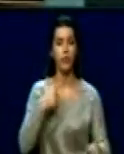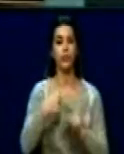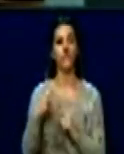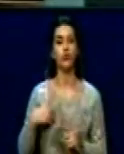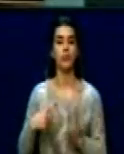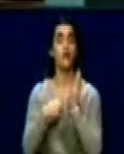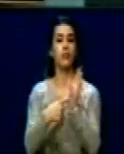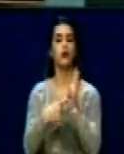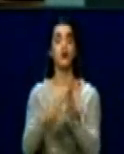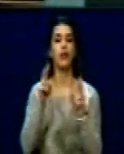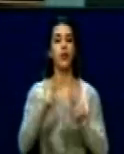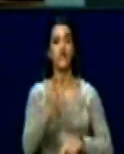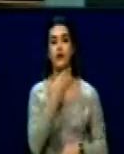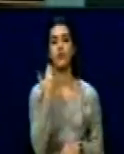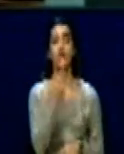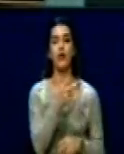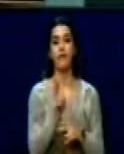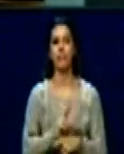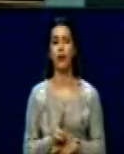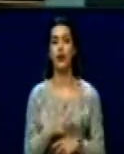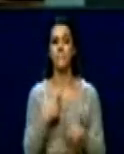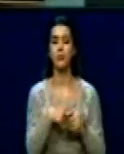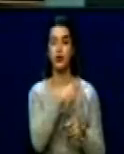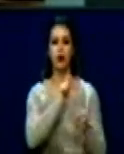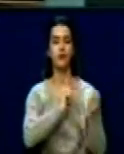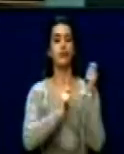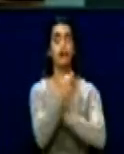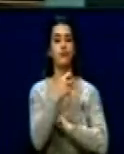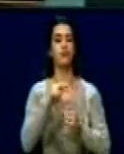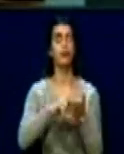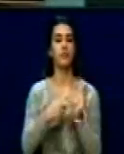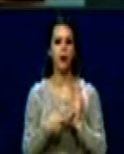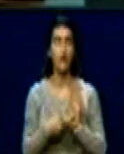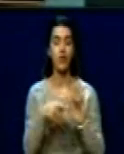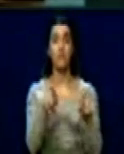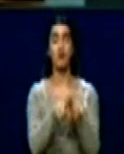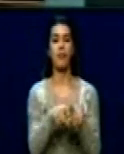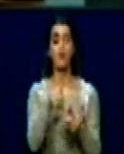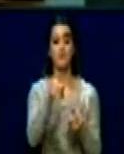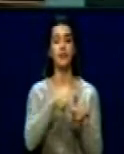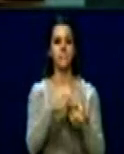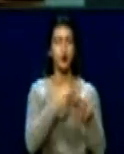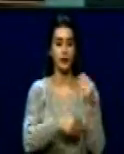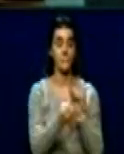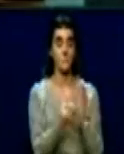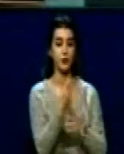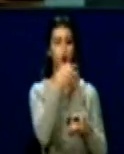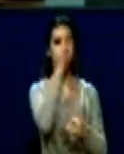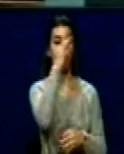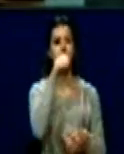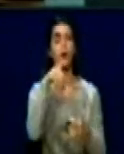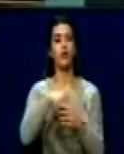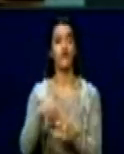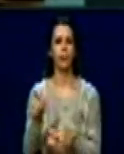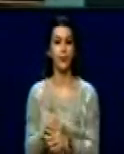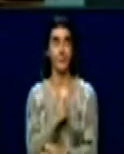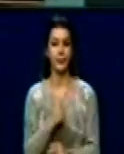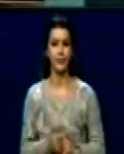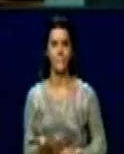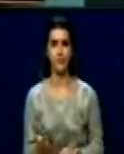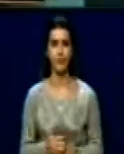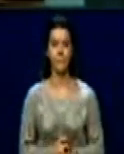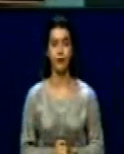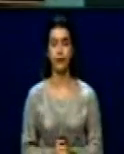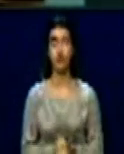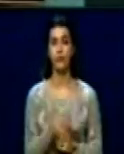deputet, sepse po do ta inskenoj një situatë të zhvillimit ekonomik kur realisht nuk do të kemi zhvillim ekonomik fare. Ose do të